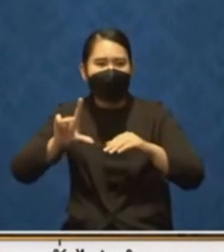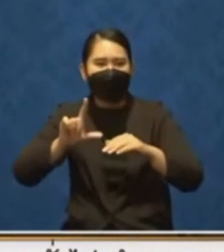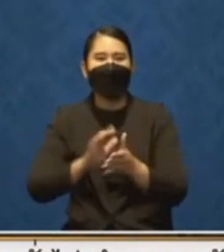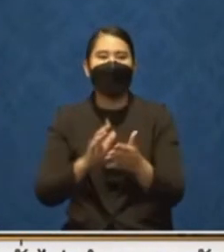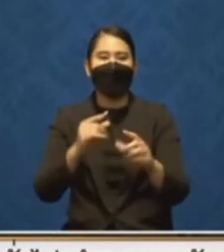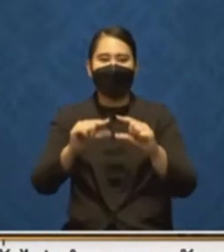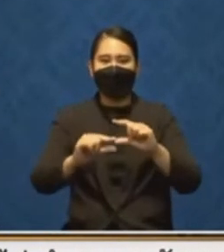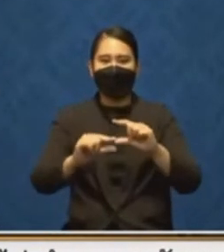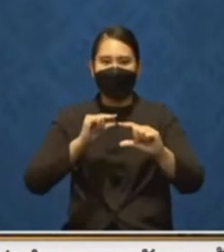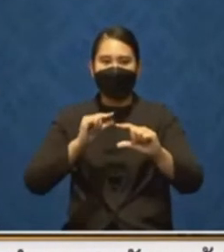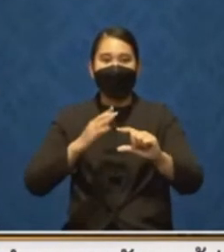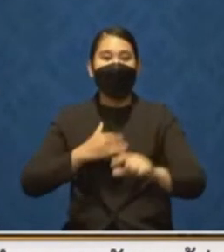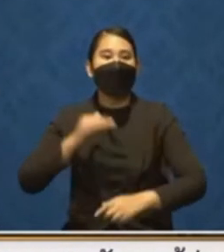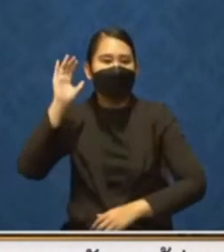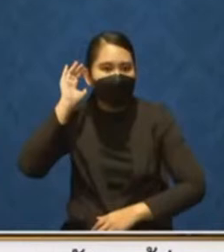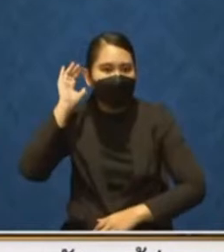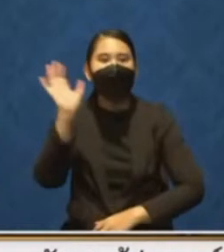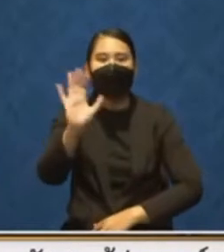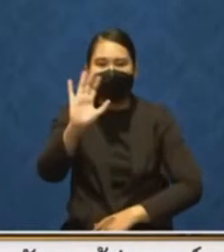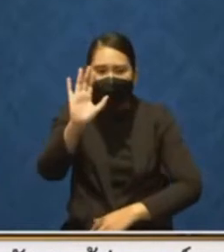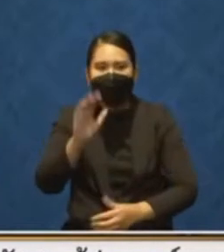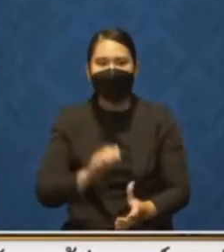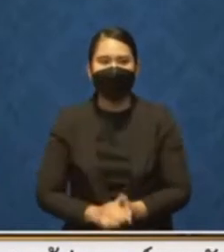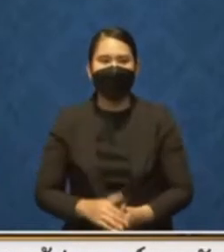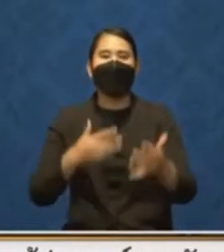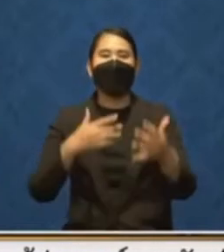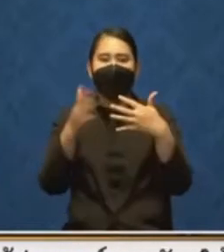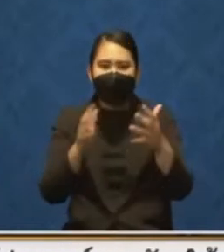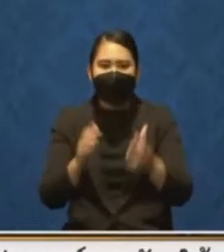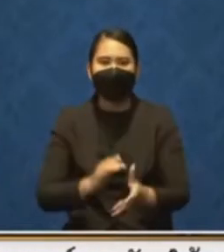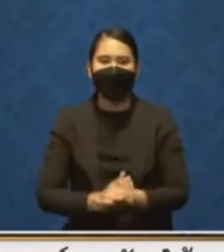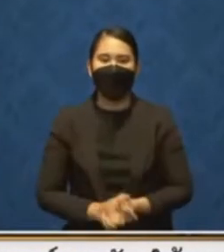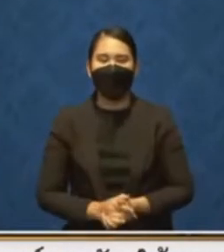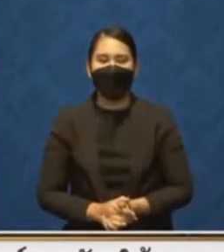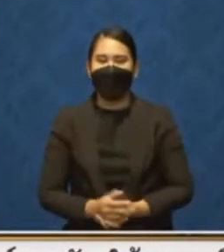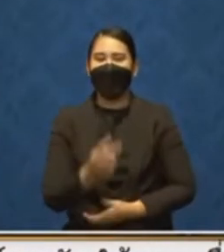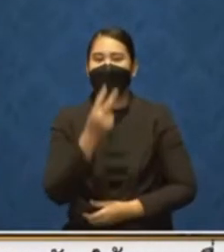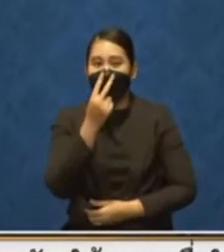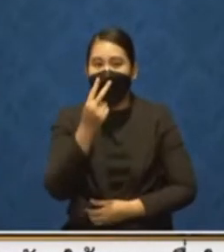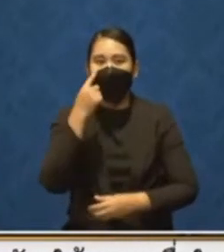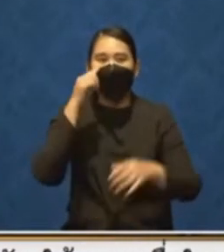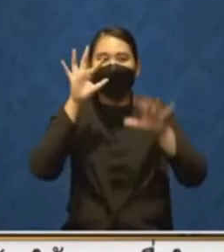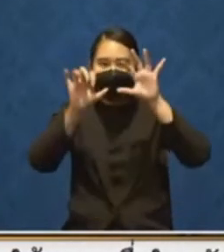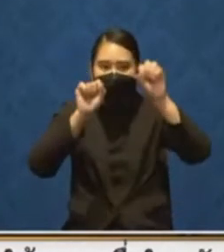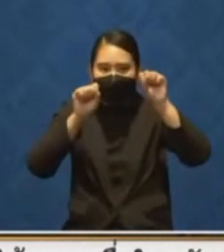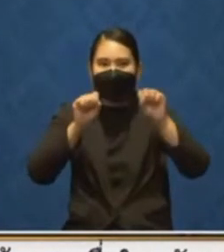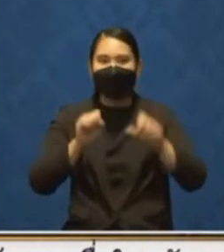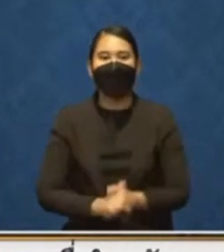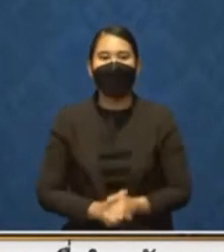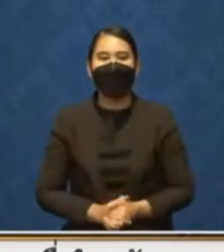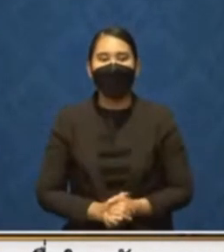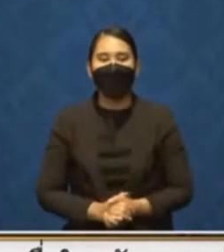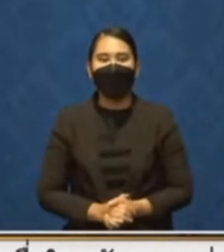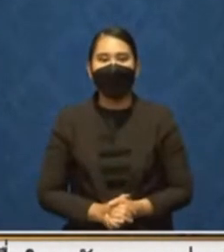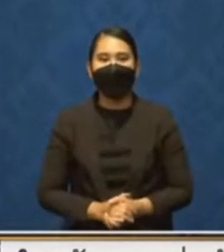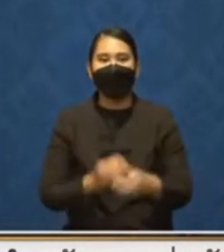เล็กไม่ต้องเชื่อผมนะนักเลงก็บอกว่าไม่เชื่อไม่เป็นไรอย่าลบหลู่ไปติดตามดูต่อเลยครับ